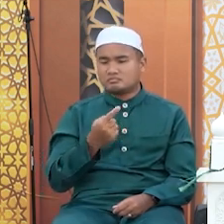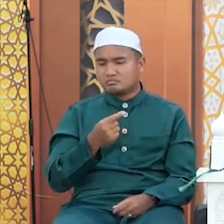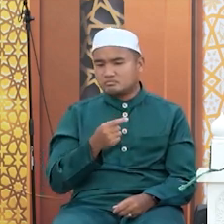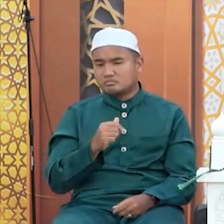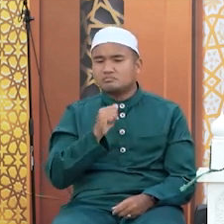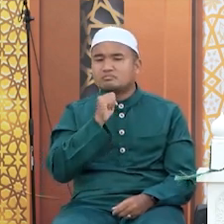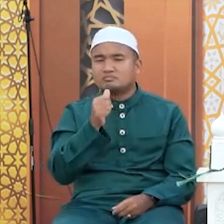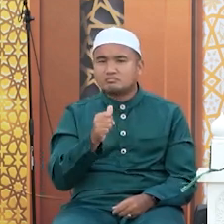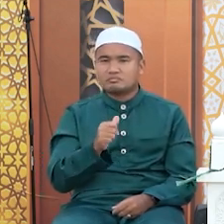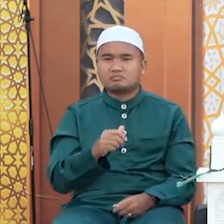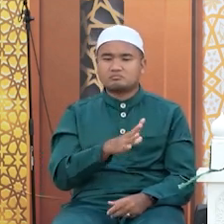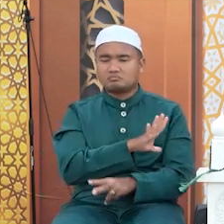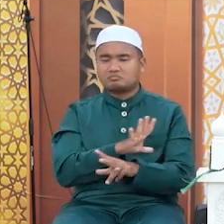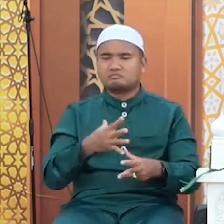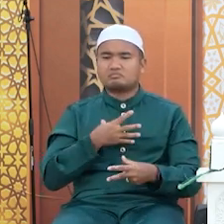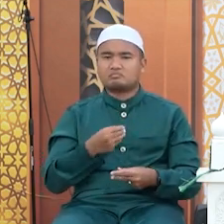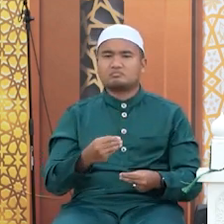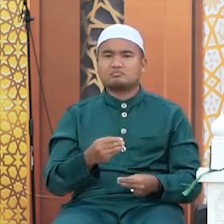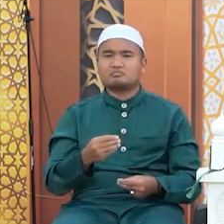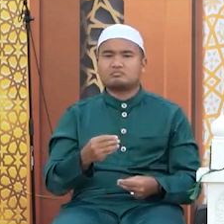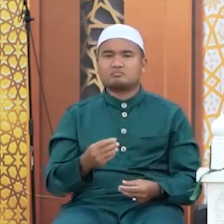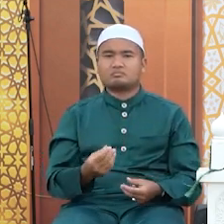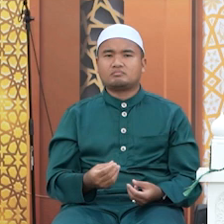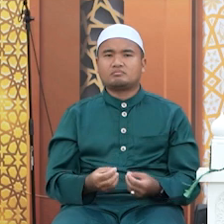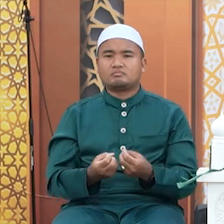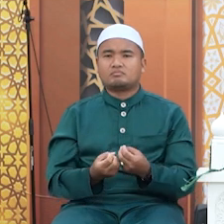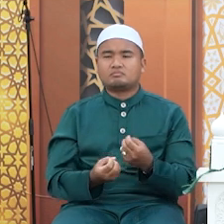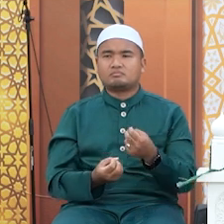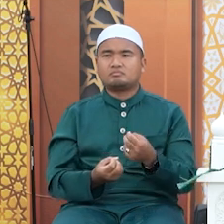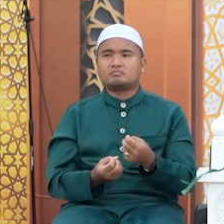itu dia suruh, tak apa. Dan dia galakkan bayar zakat.